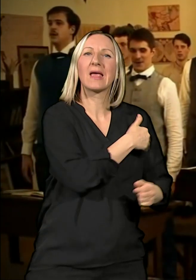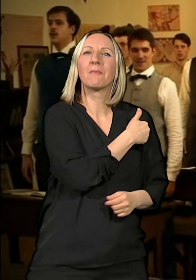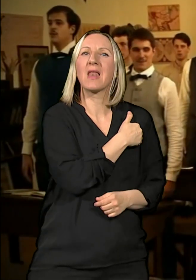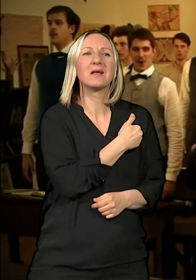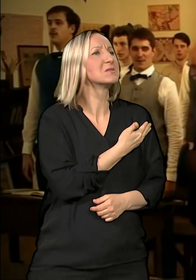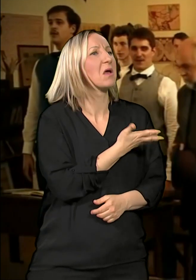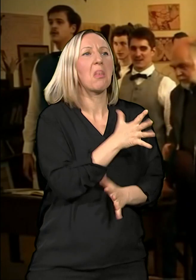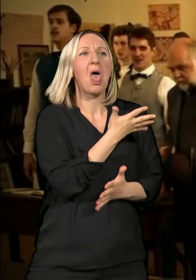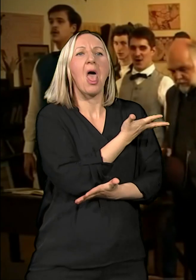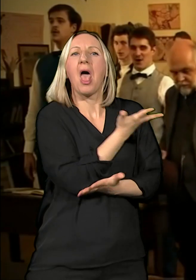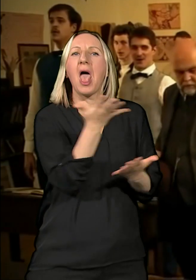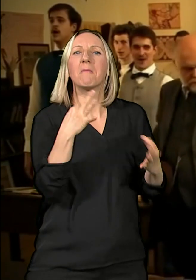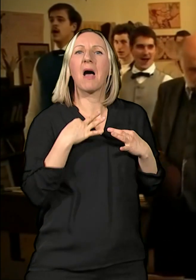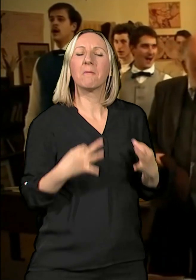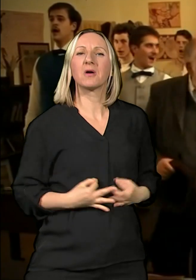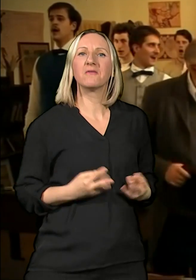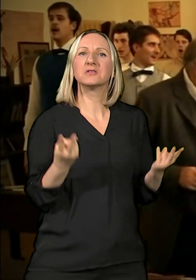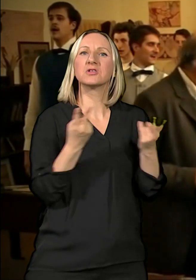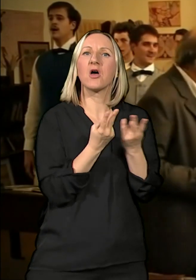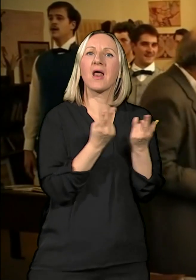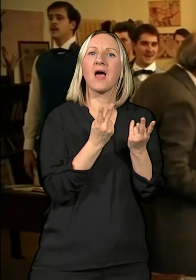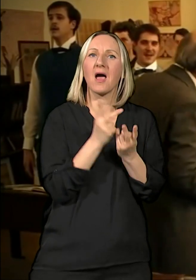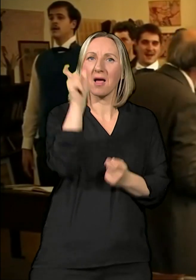nije bilo profesora,